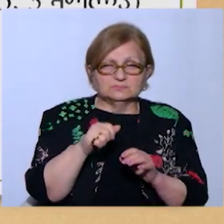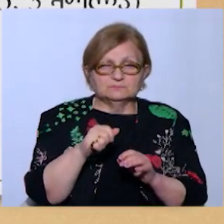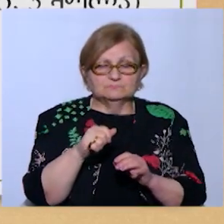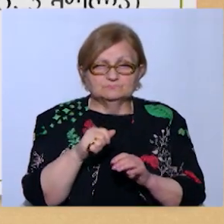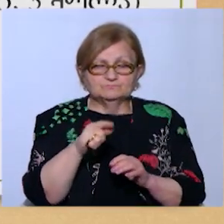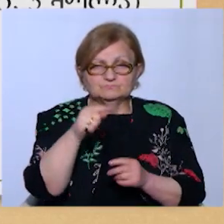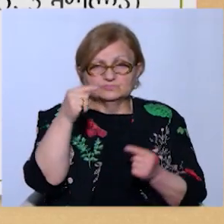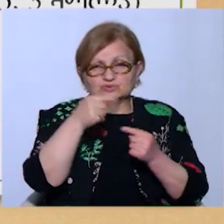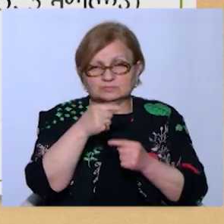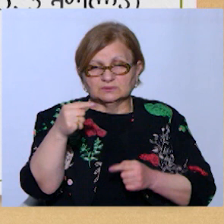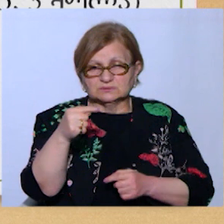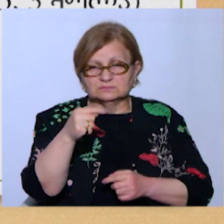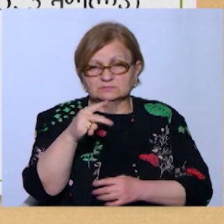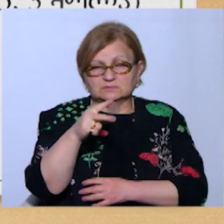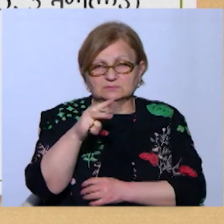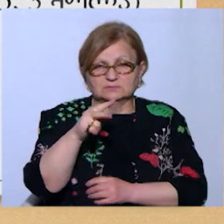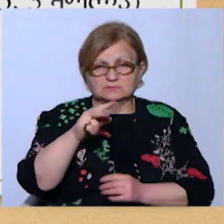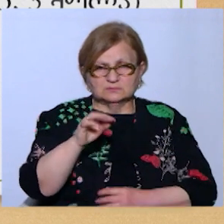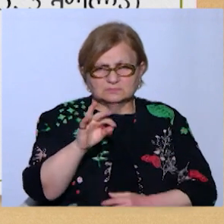შეფარდებული ლოგარითმი